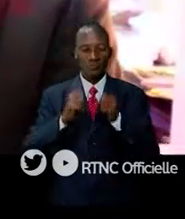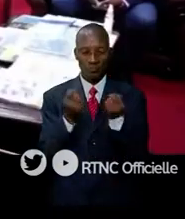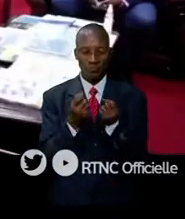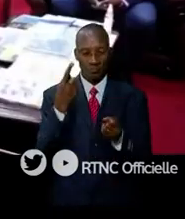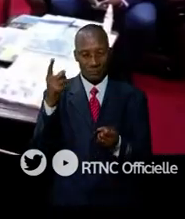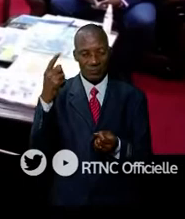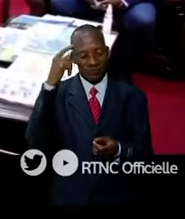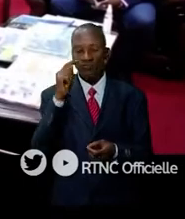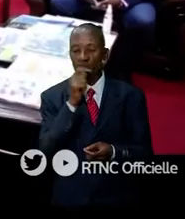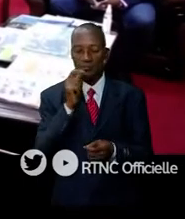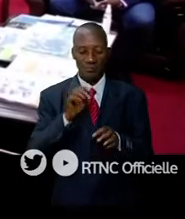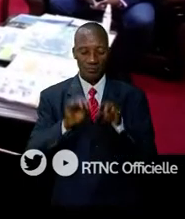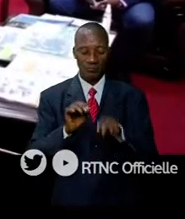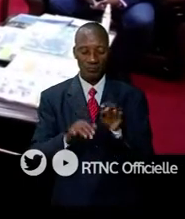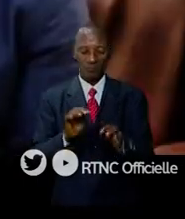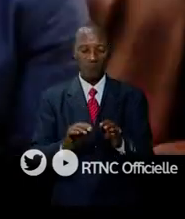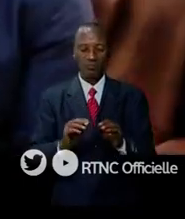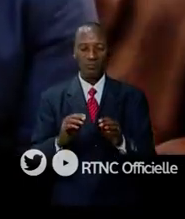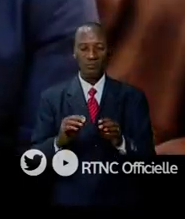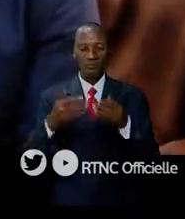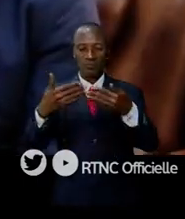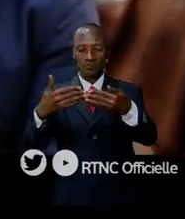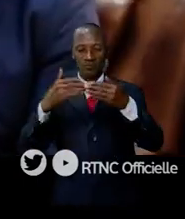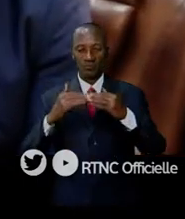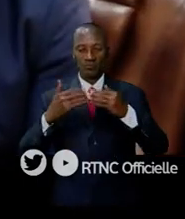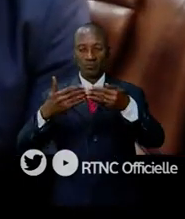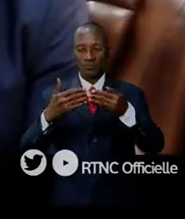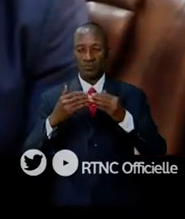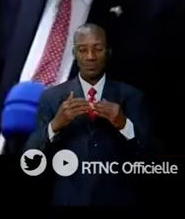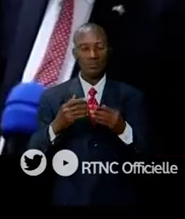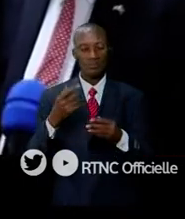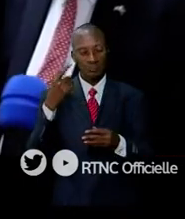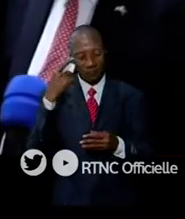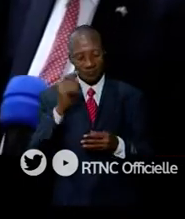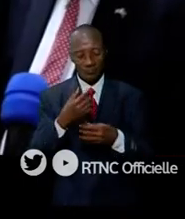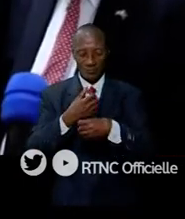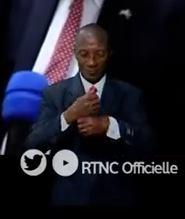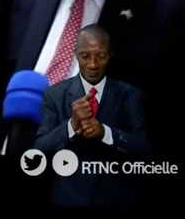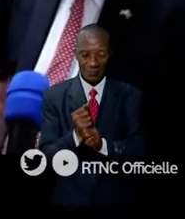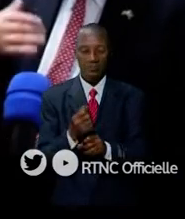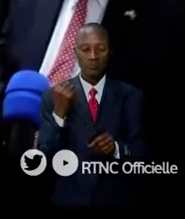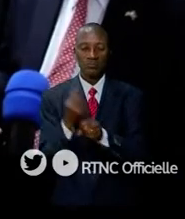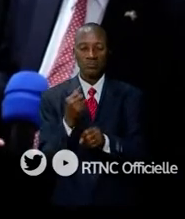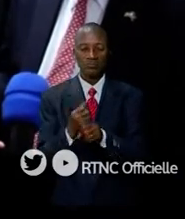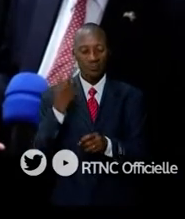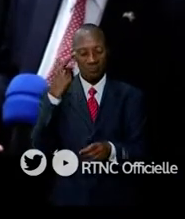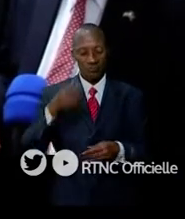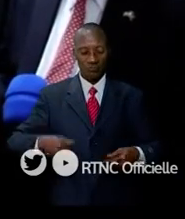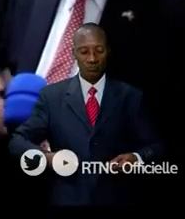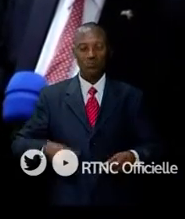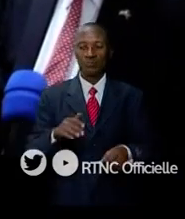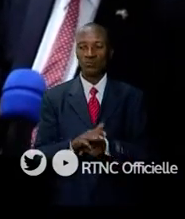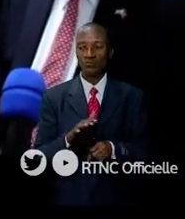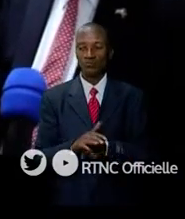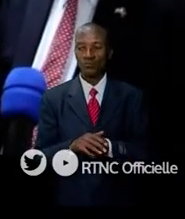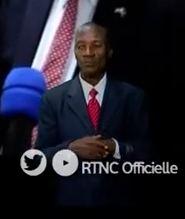Kinshasa, ce qui va permettre de créer de l'emploi pour les jeunes. It's very important for Congo because what we want to do, we